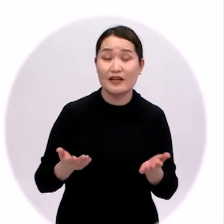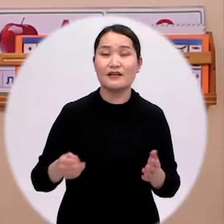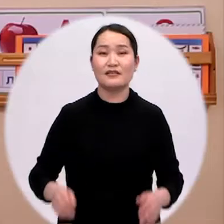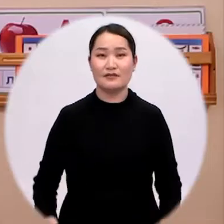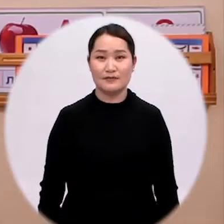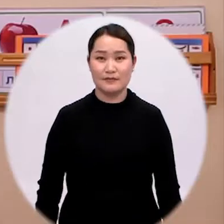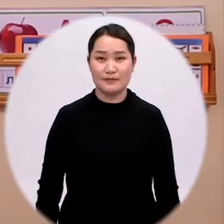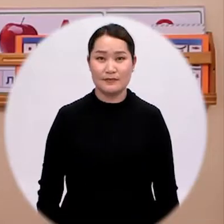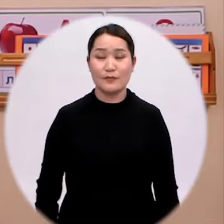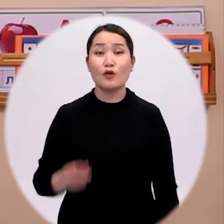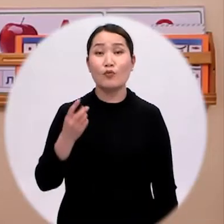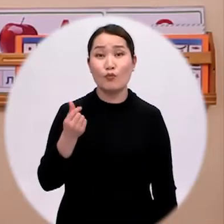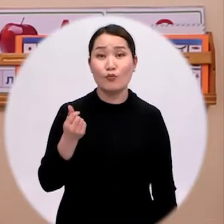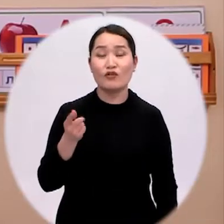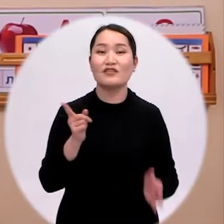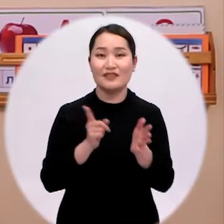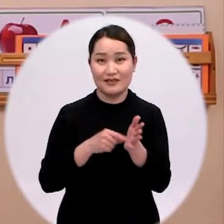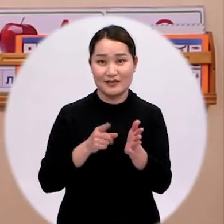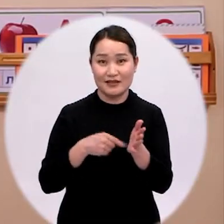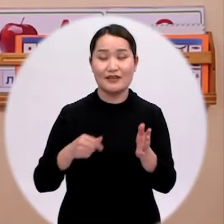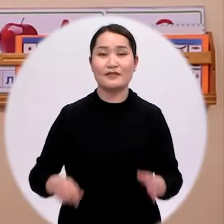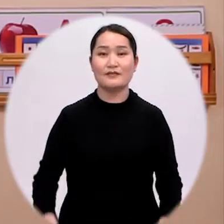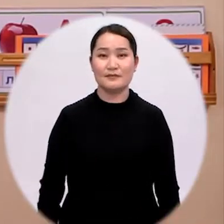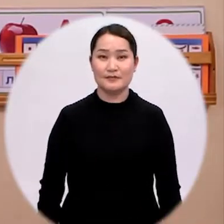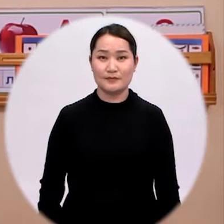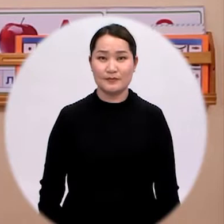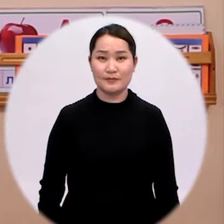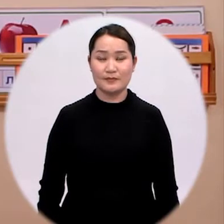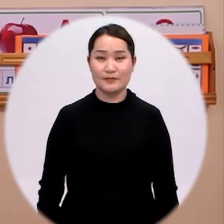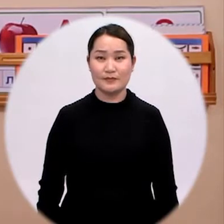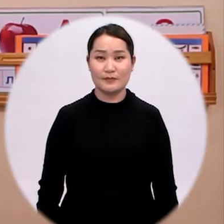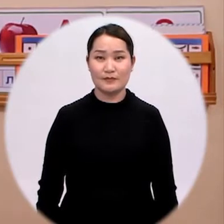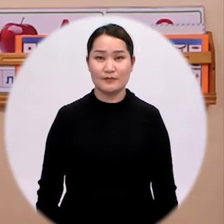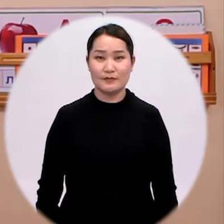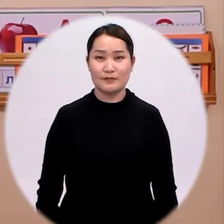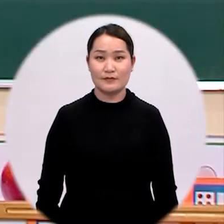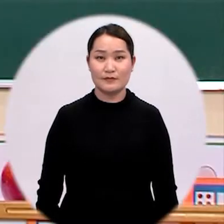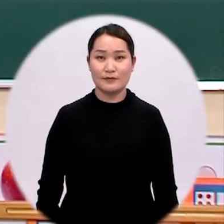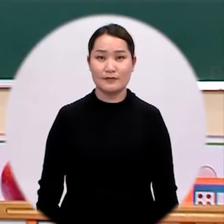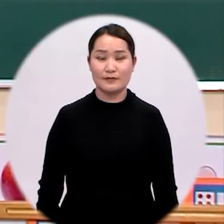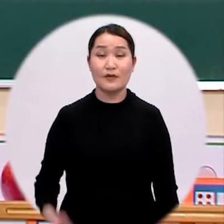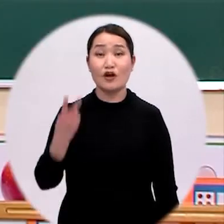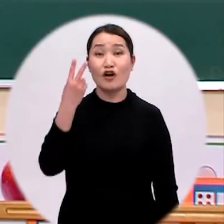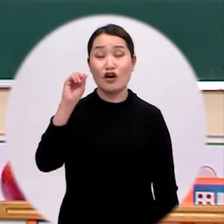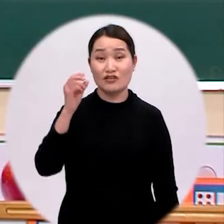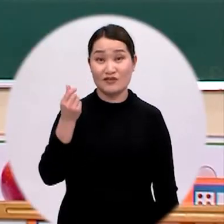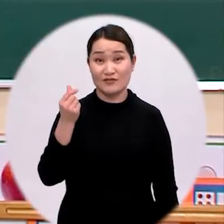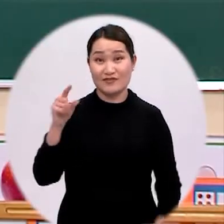Өө тийм. Бидэнд мөнгө хэрэгтэй юм байна. За, багш нь энд хортын